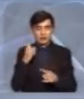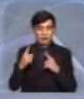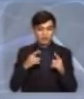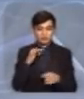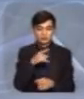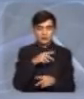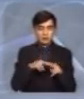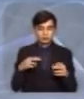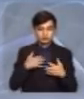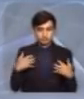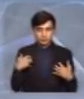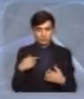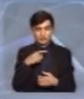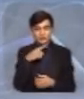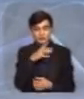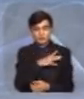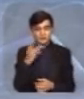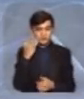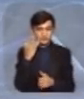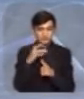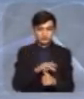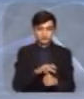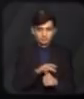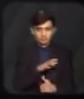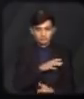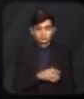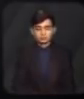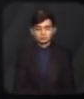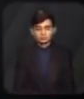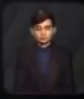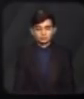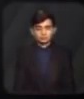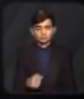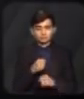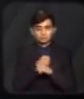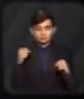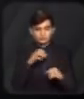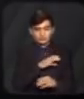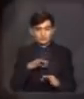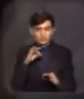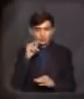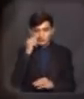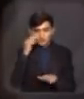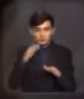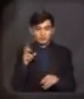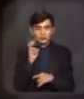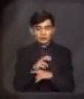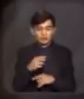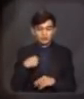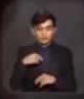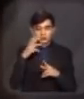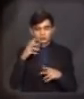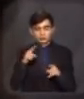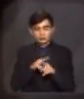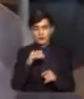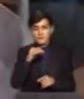малға теңеп, намысымызға тиетін болды дейді. Жарылыстан бастау олып қашқандар Шымкентке жеткенде барып, еш шиғандарын айтады.